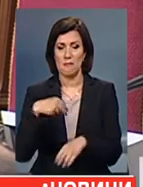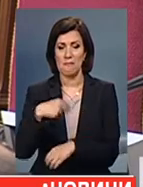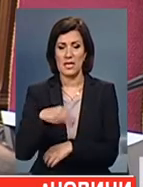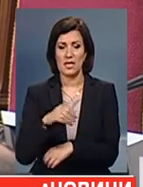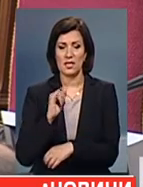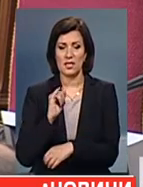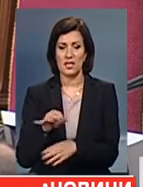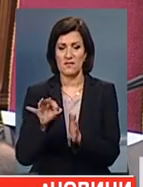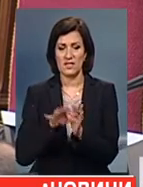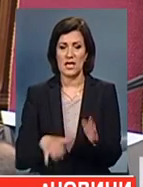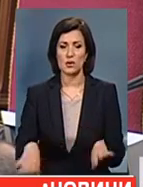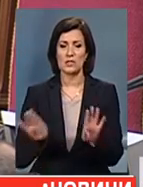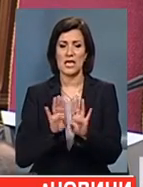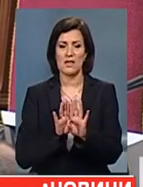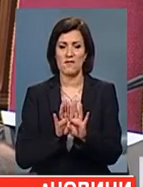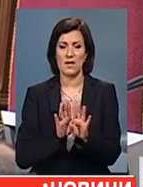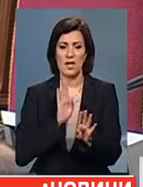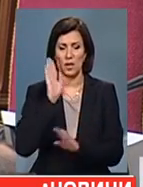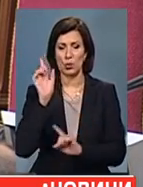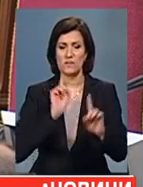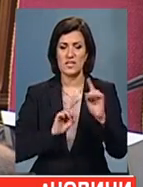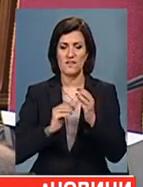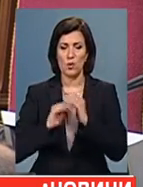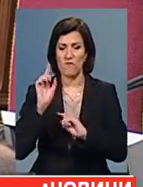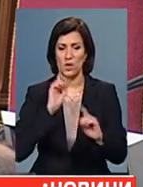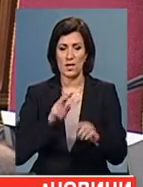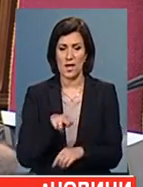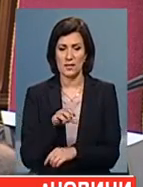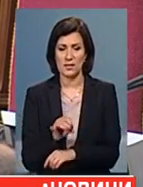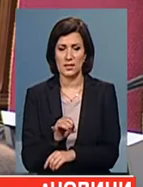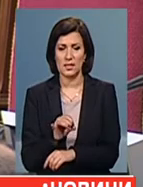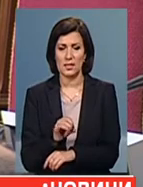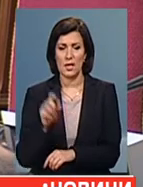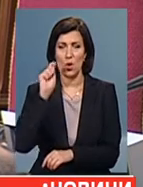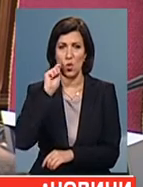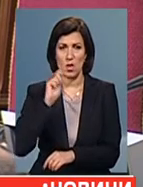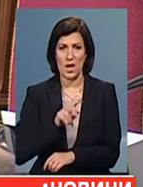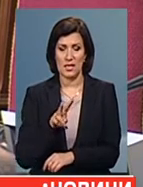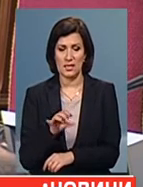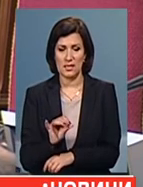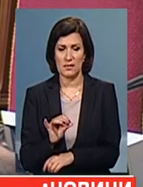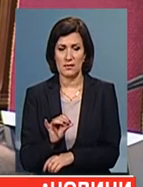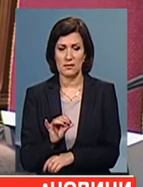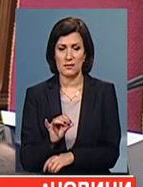перерву і відразу закриваю ранкове засідання Верховної Ради України.